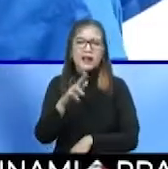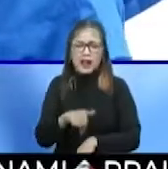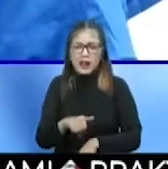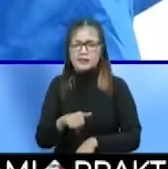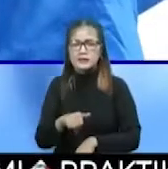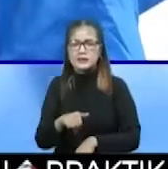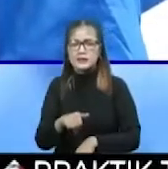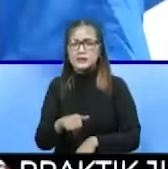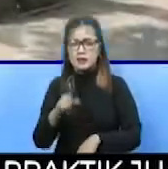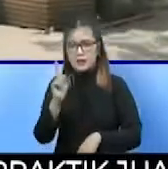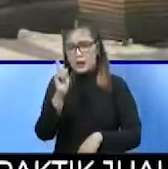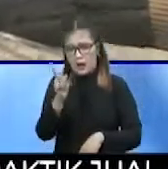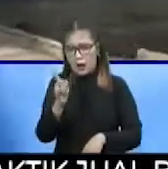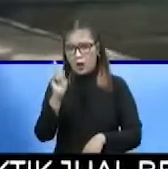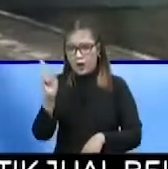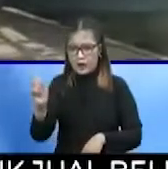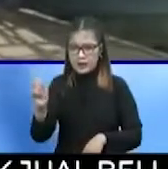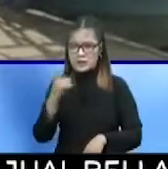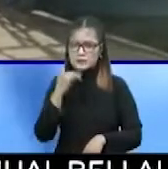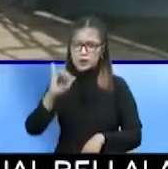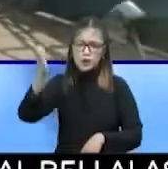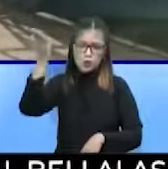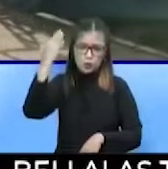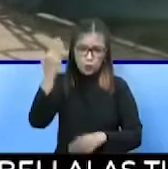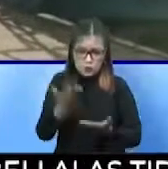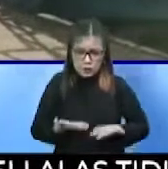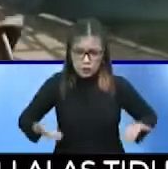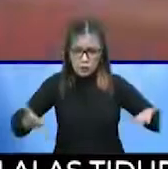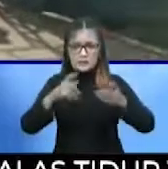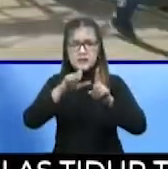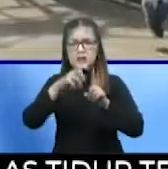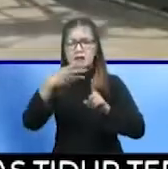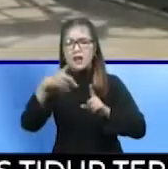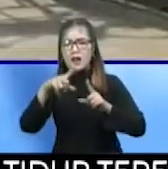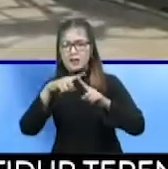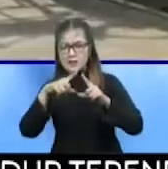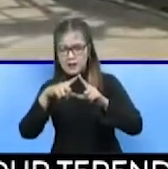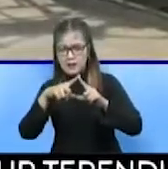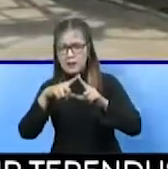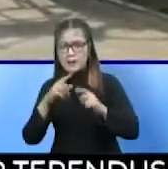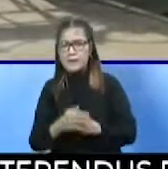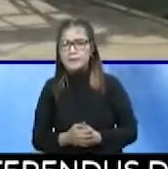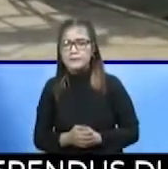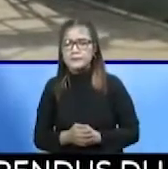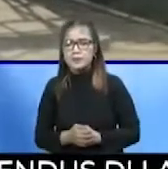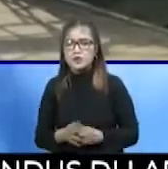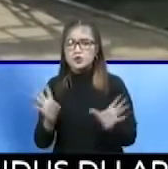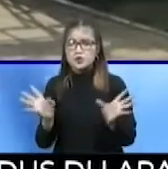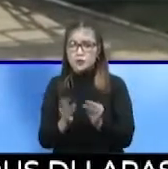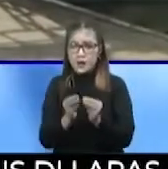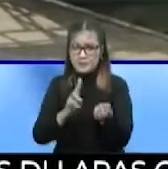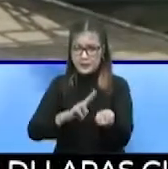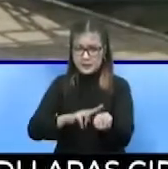memperlakukan ketentuan-ketentuan pada saat Delta, karena dilihat dari eskalasi jumlah pasien saat